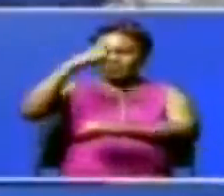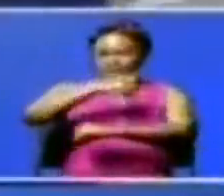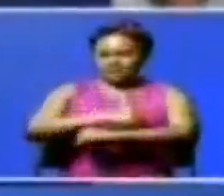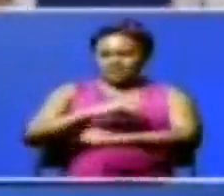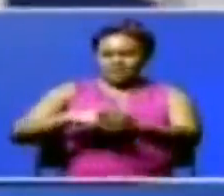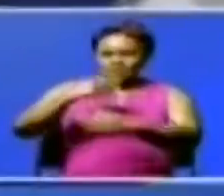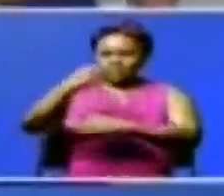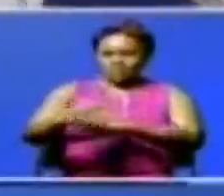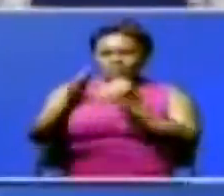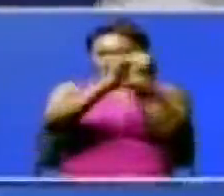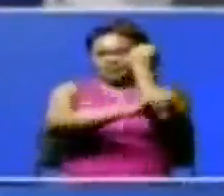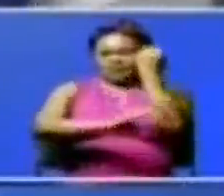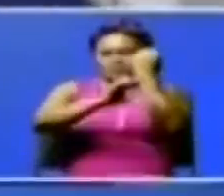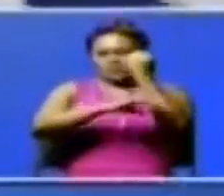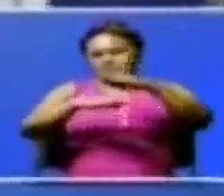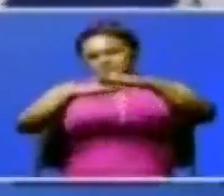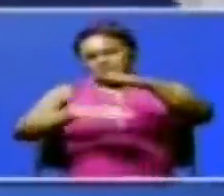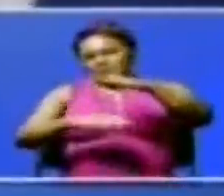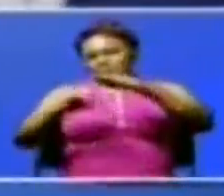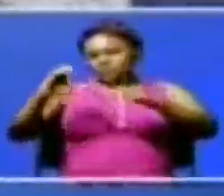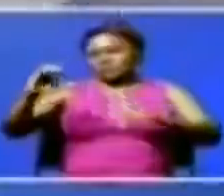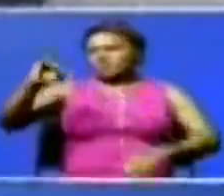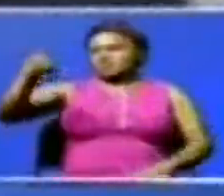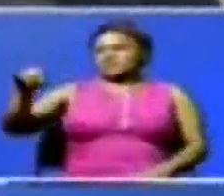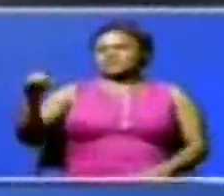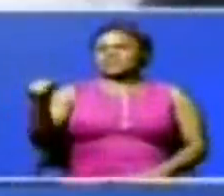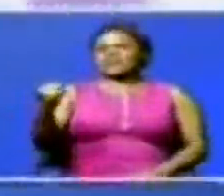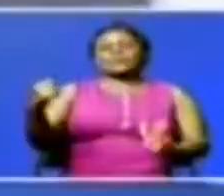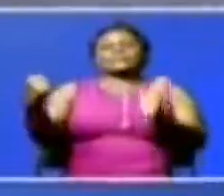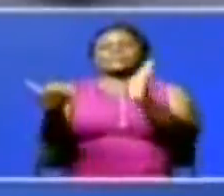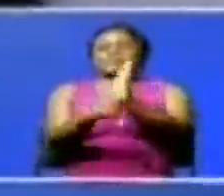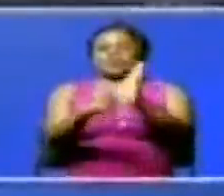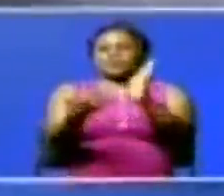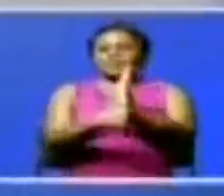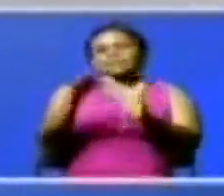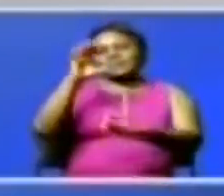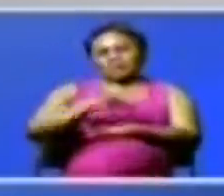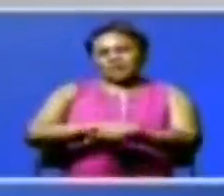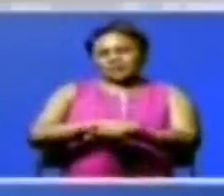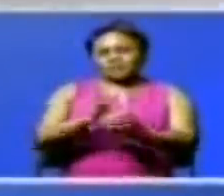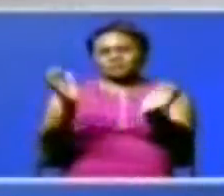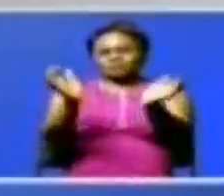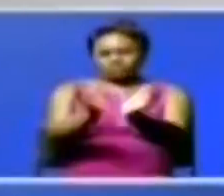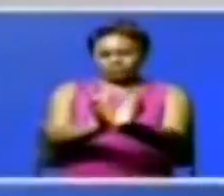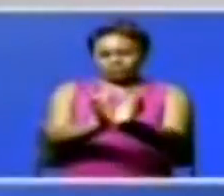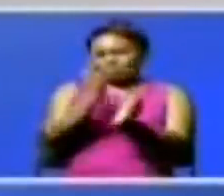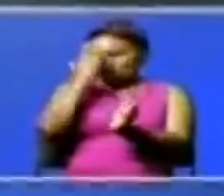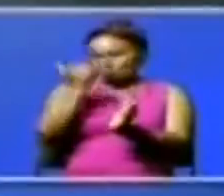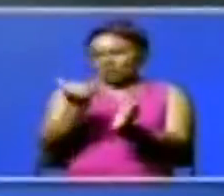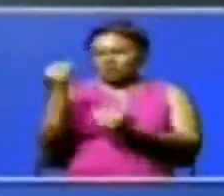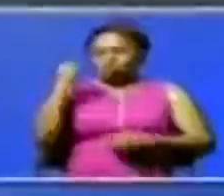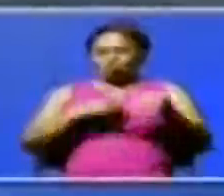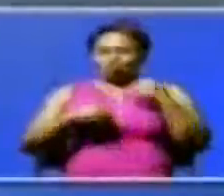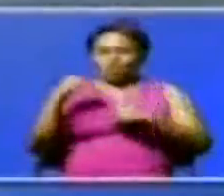kalenda ya taifa la Kenya, naibu jaji mkuu Philomena Mwilu akajipata taabani baada ya kukamatwa kwa madai ya ufisadi.